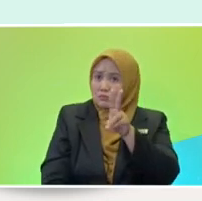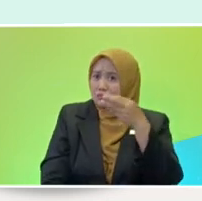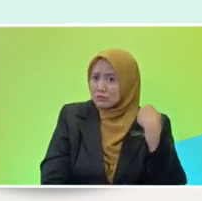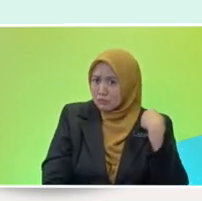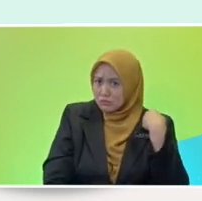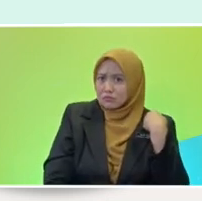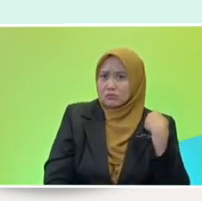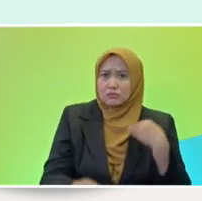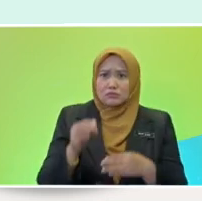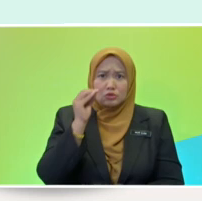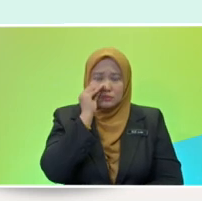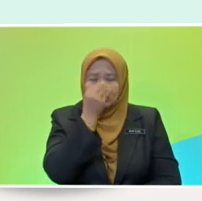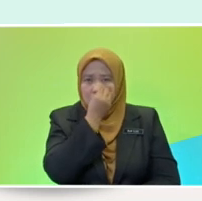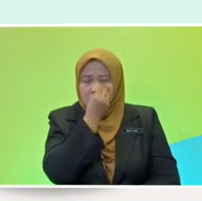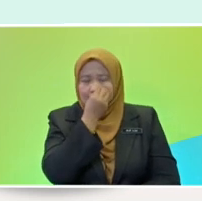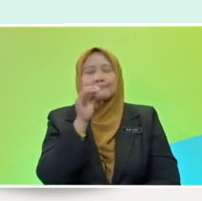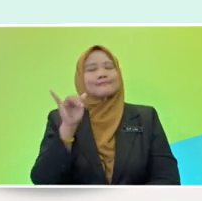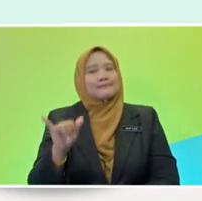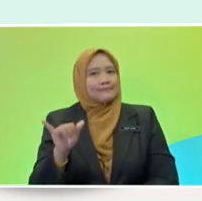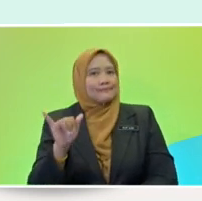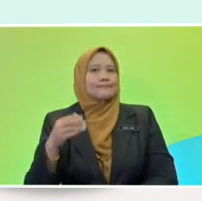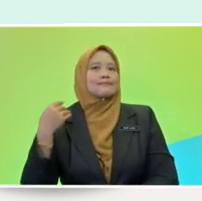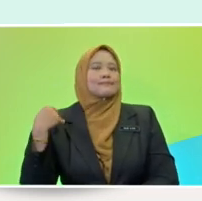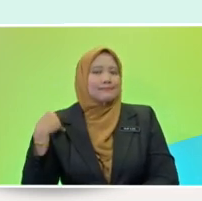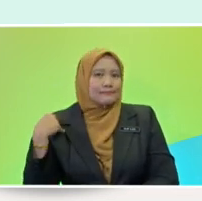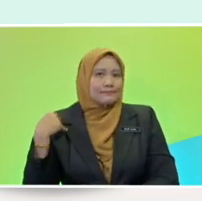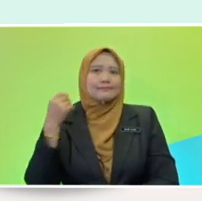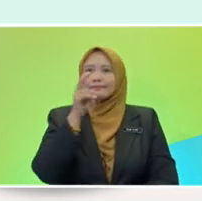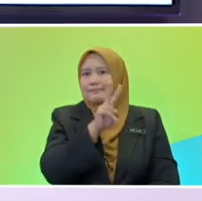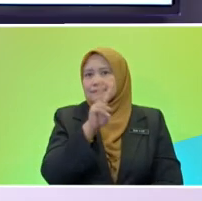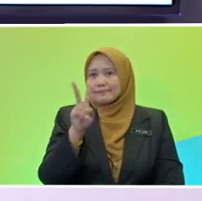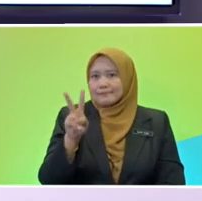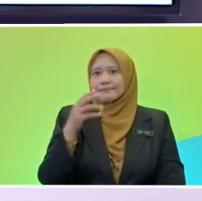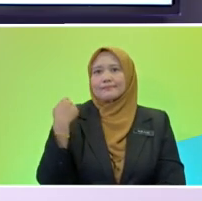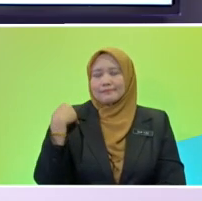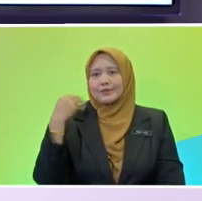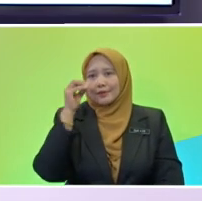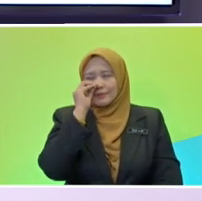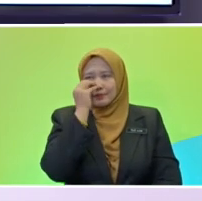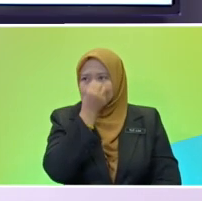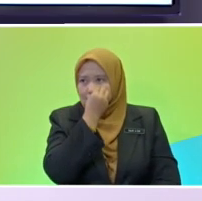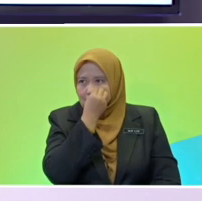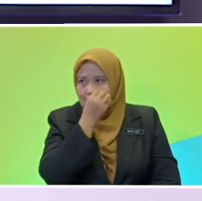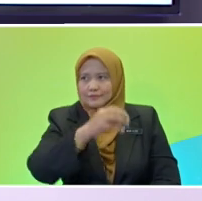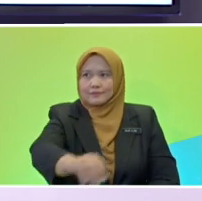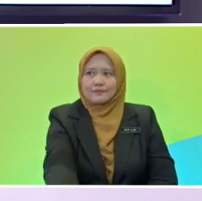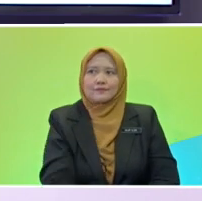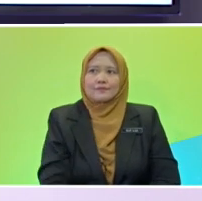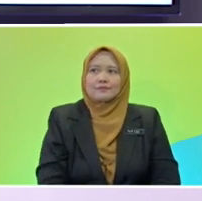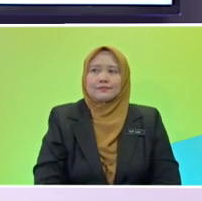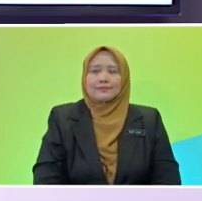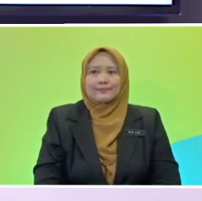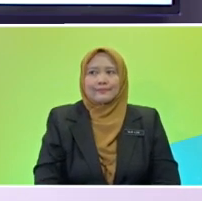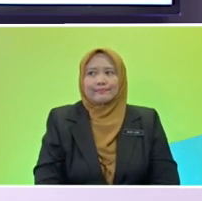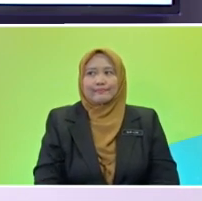bunga itu akan berubah menjadi biji benih dan juga buah-buahan nah itu mungkin tentang bunga yang